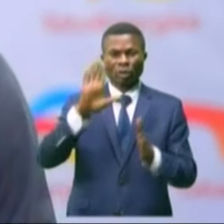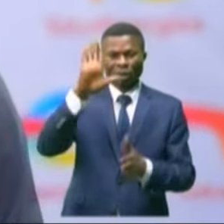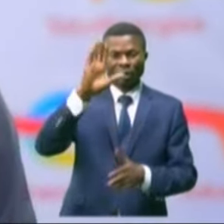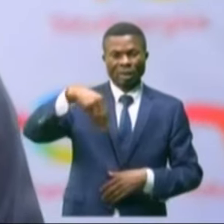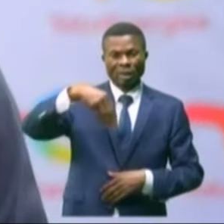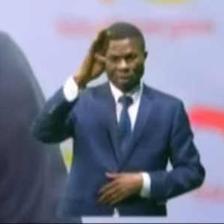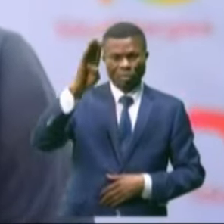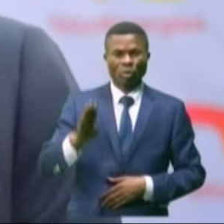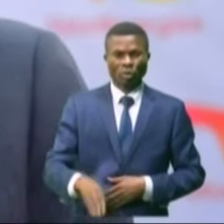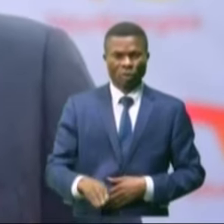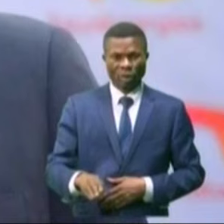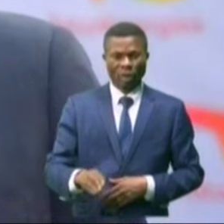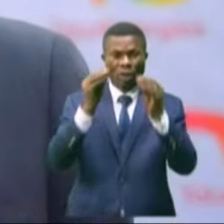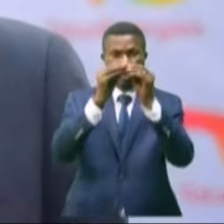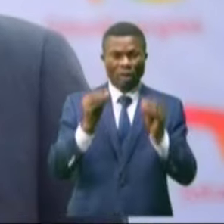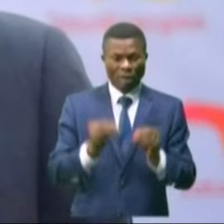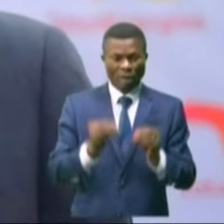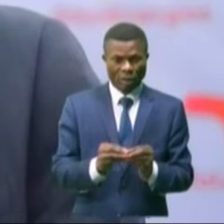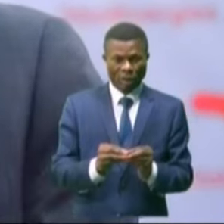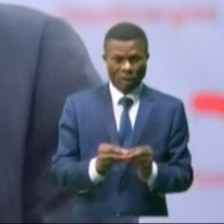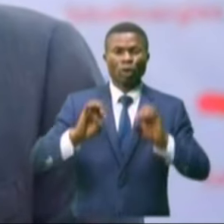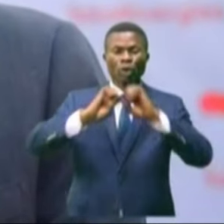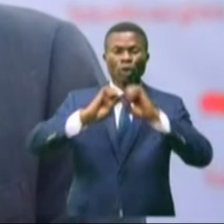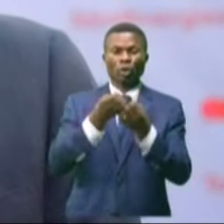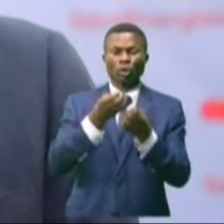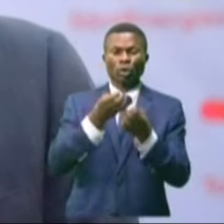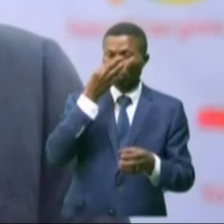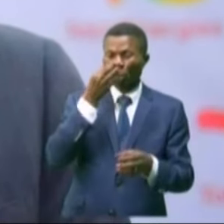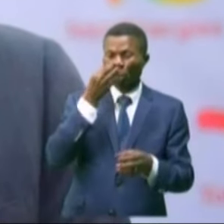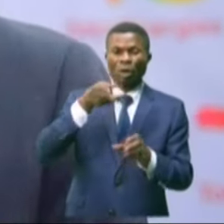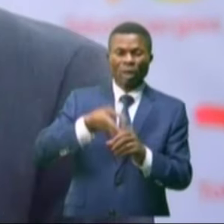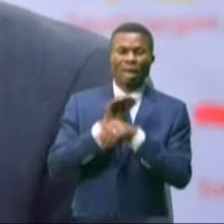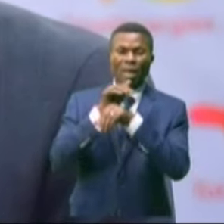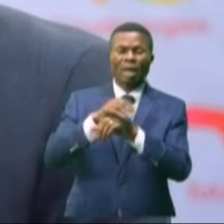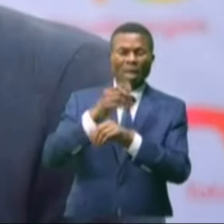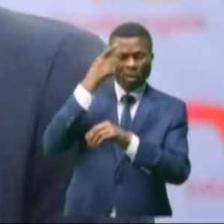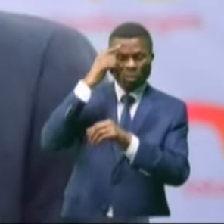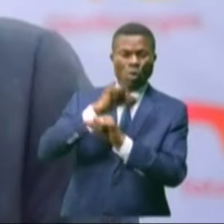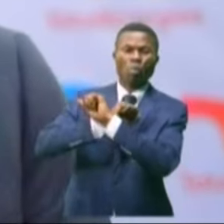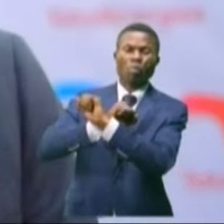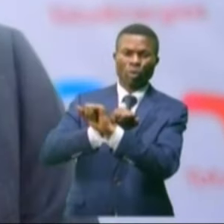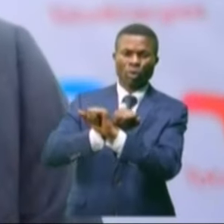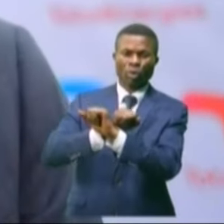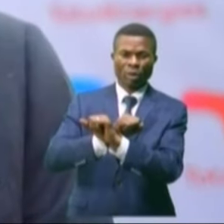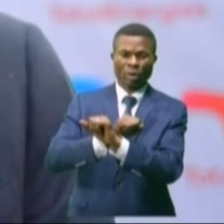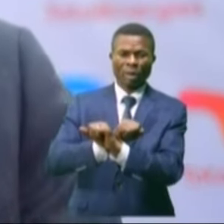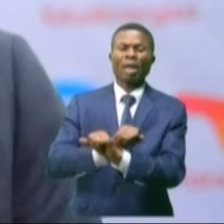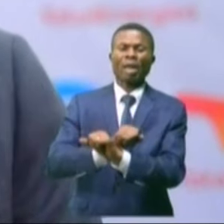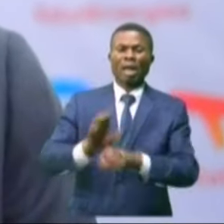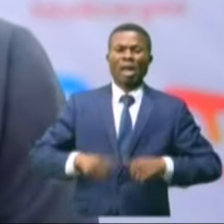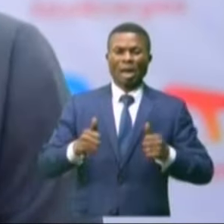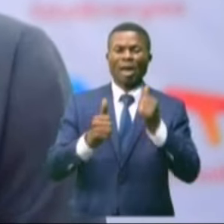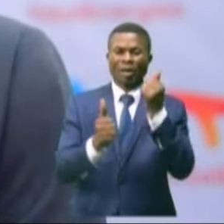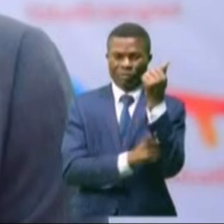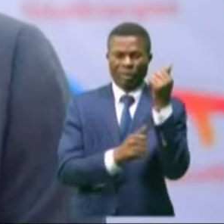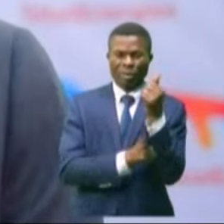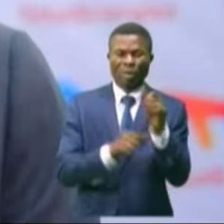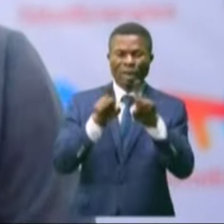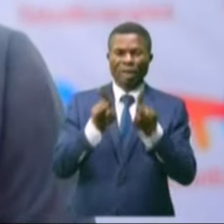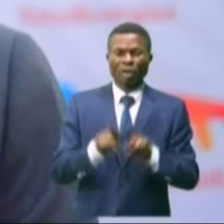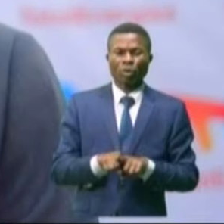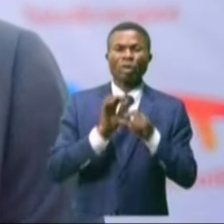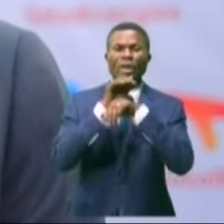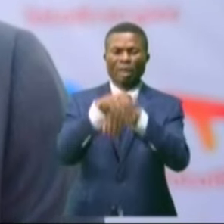75%. Donc Total, effectivement, s'engage pour protéger la vie humaine, pour participer